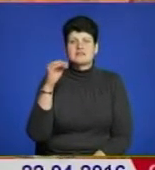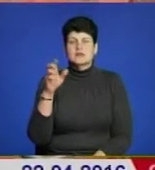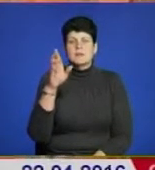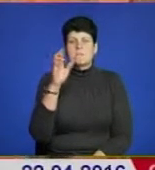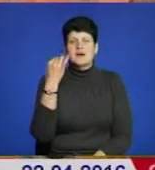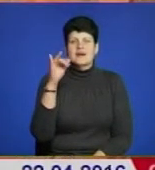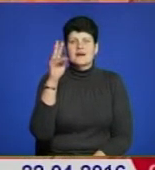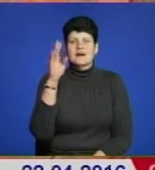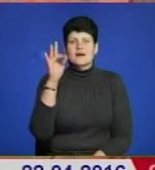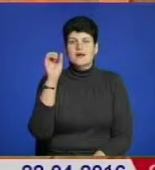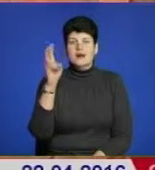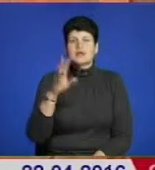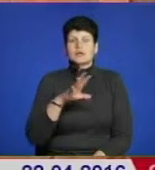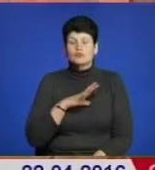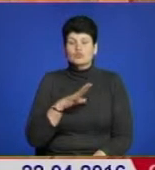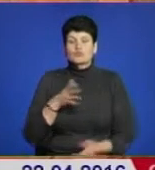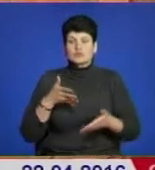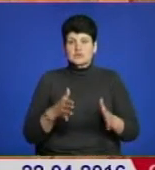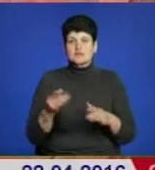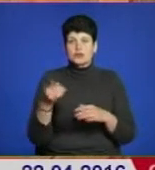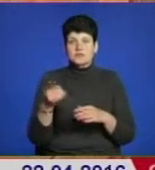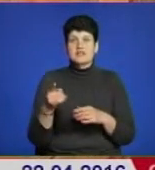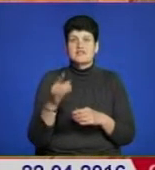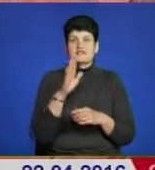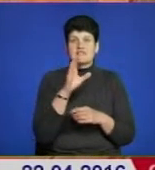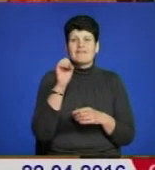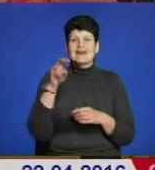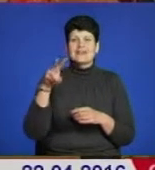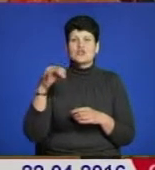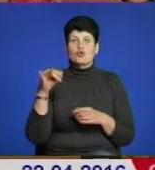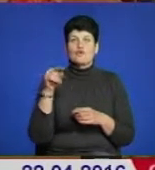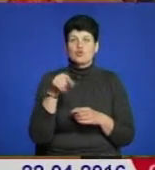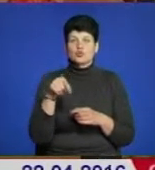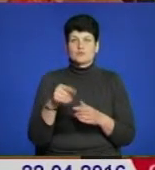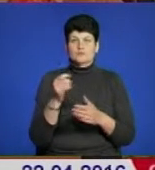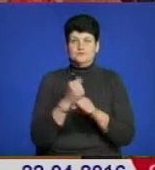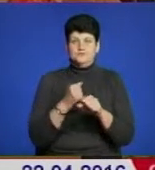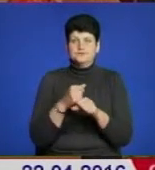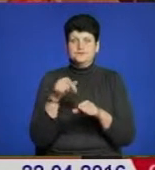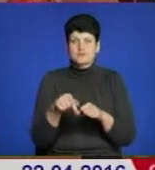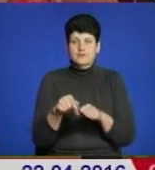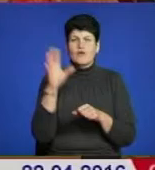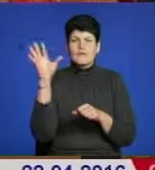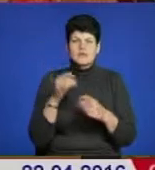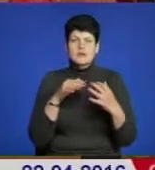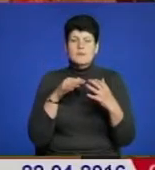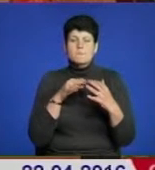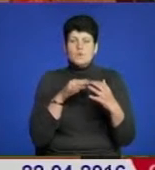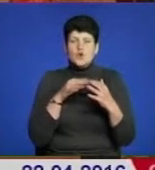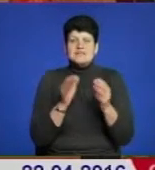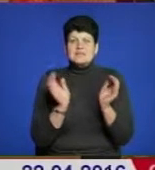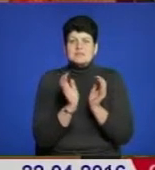Зиновій Ковалик, які були родом з Тернопільщини, та Василій Величковський. Він у цьому краї служив. Усі вони боролися за збереження